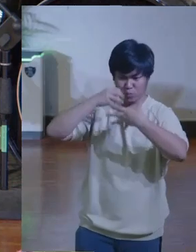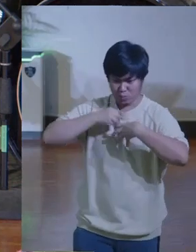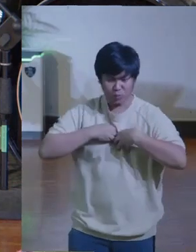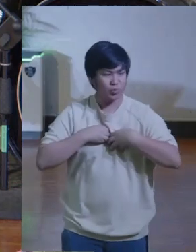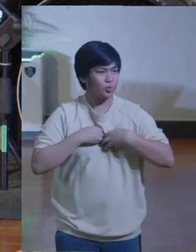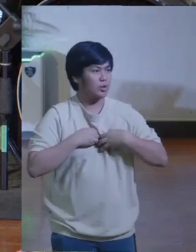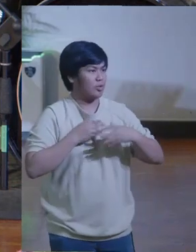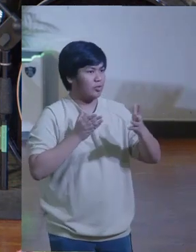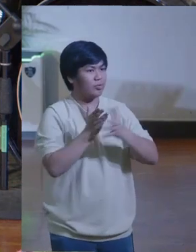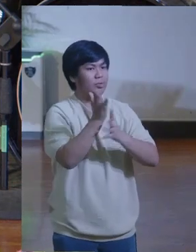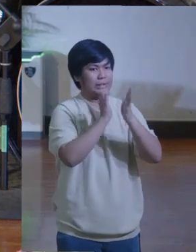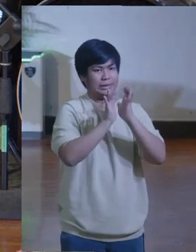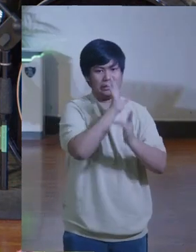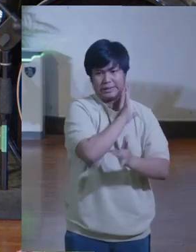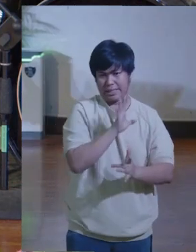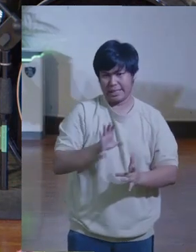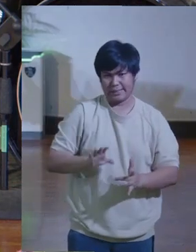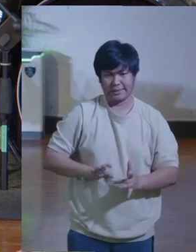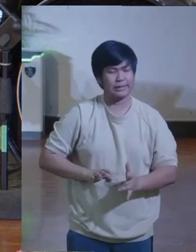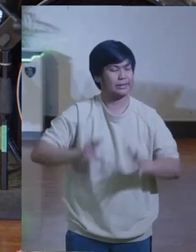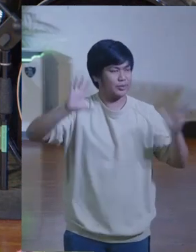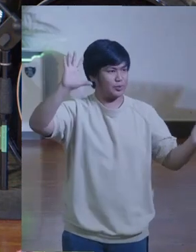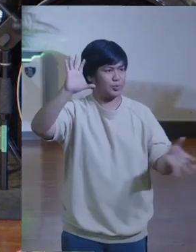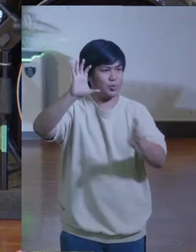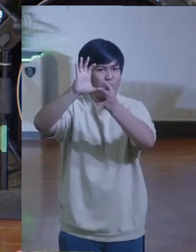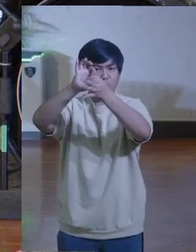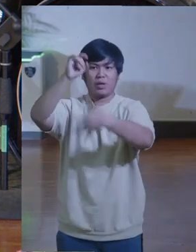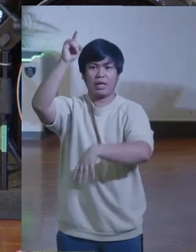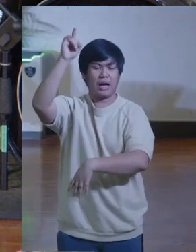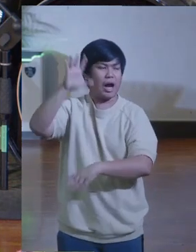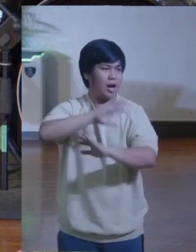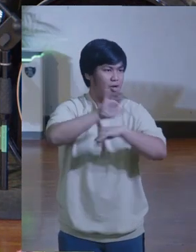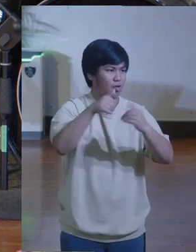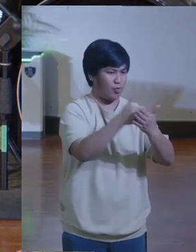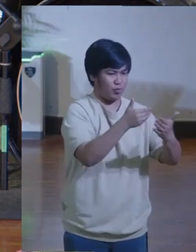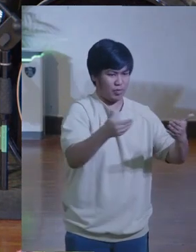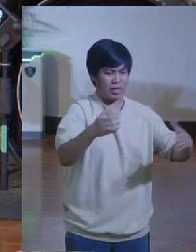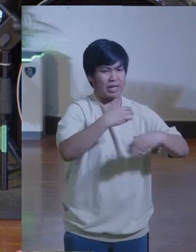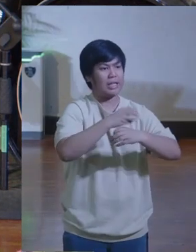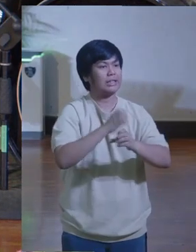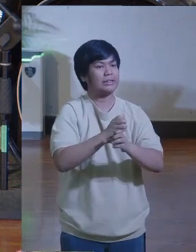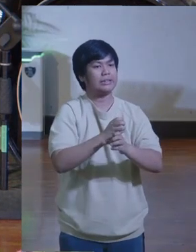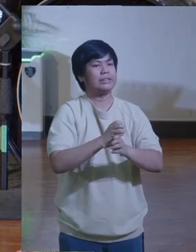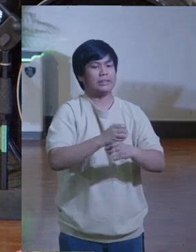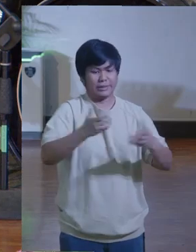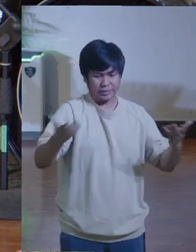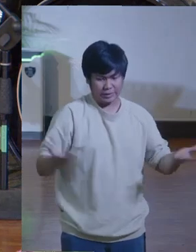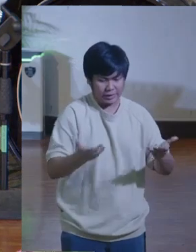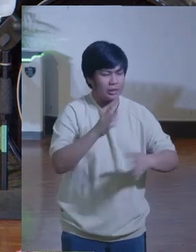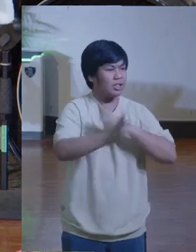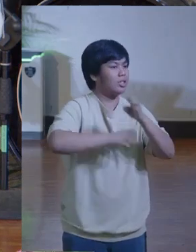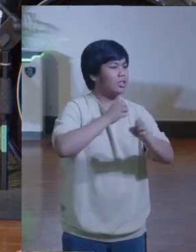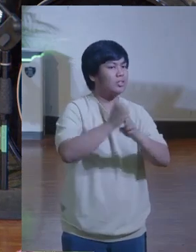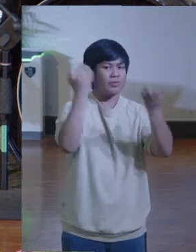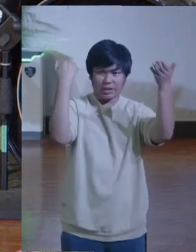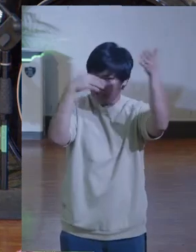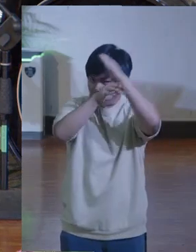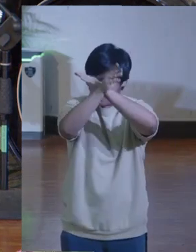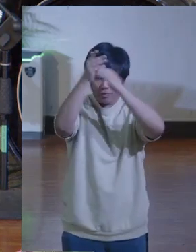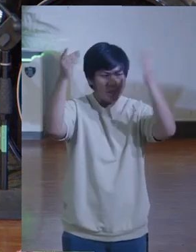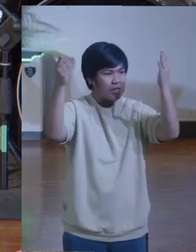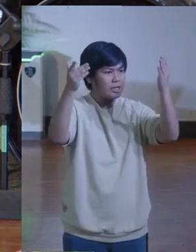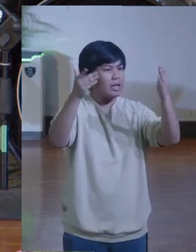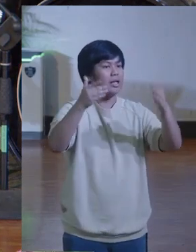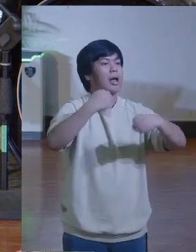and through Him to reconcile to Himself all things, whether on earth or in heaven,